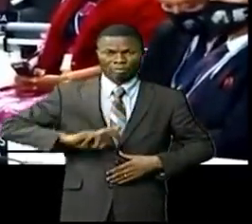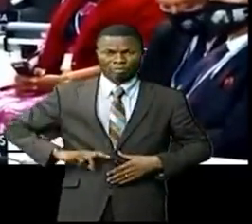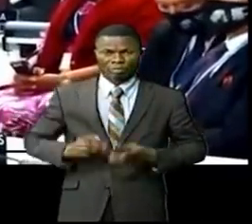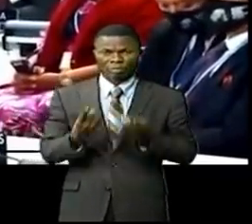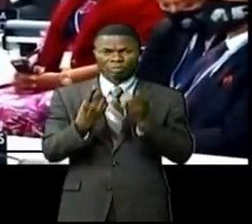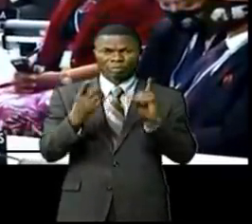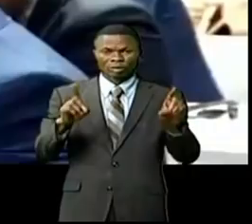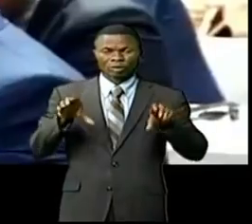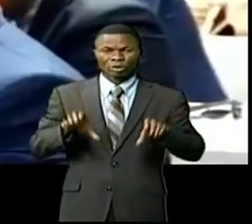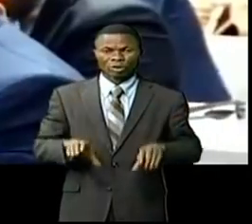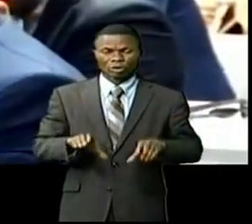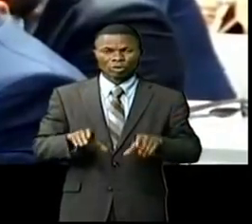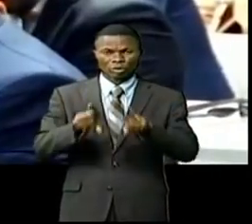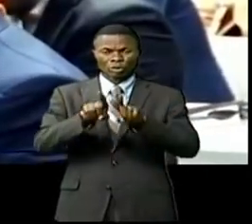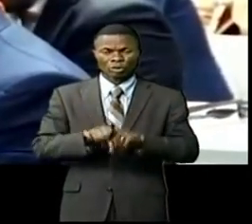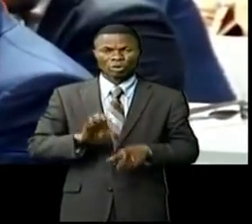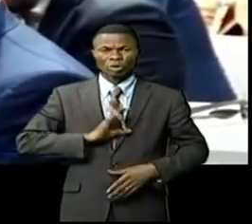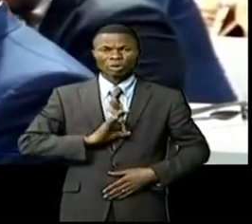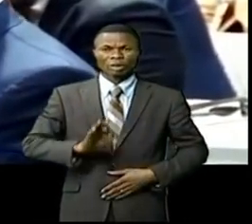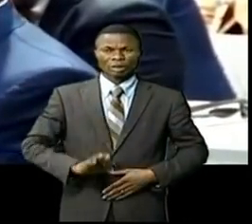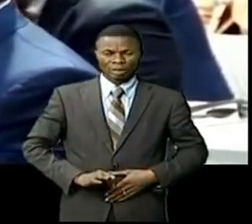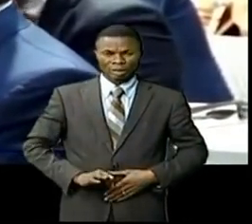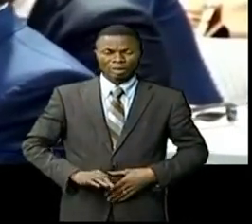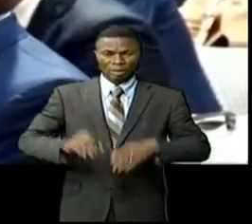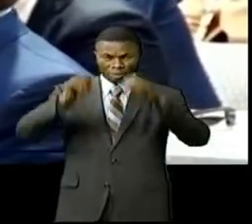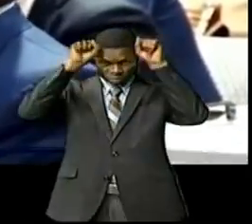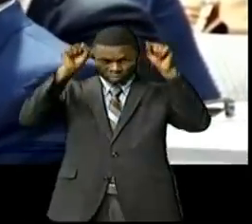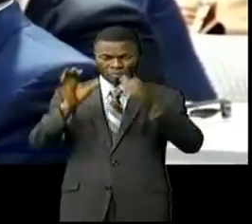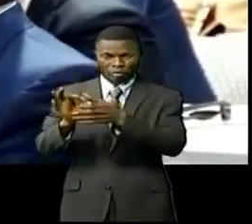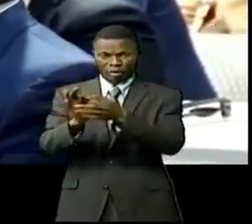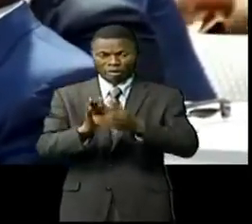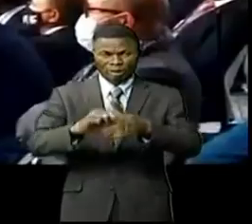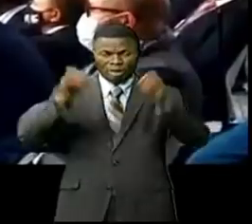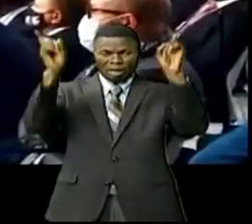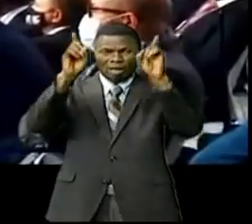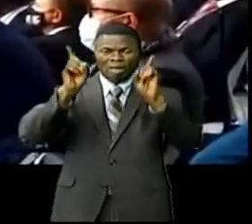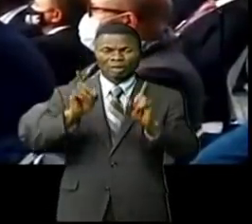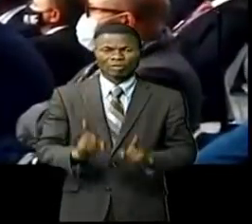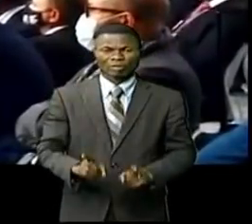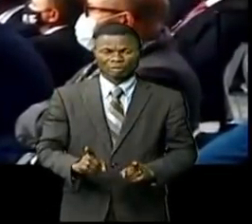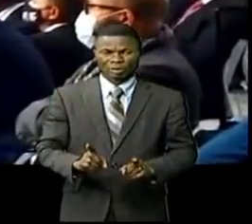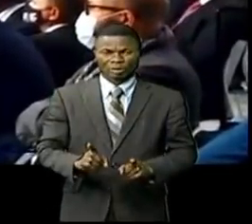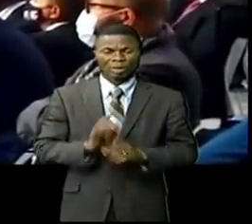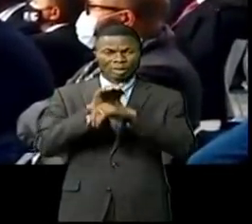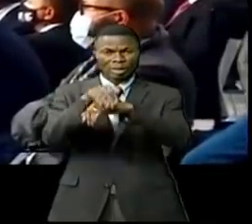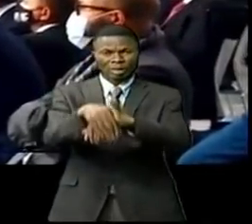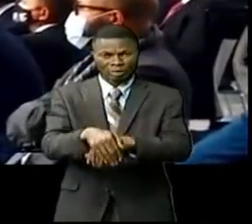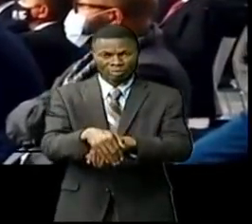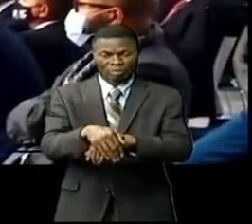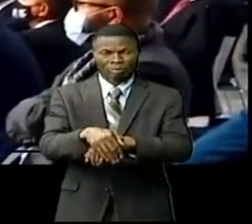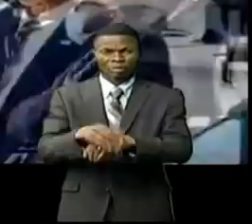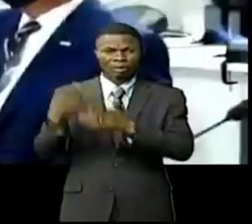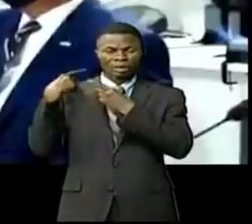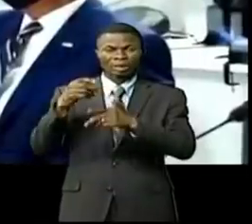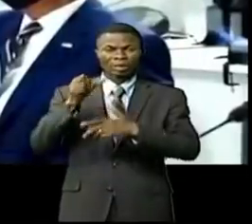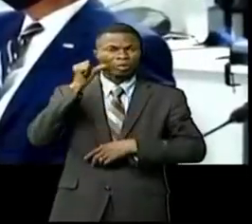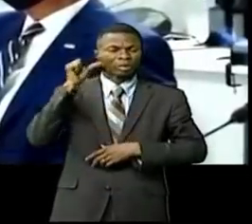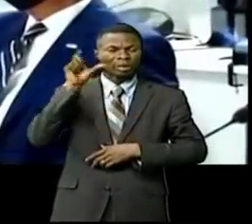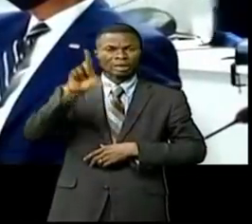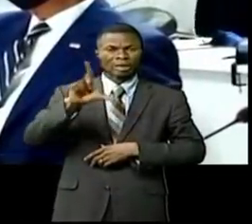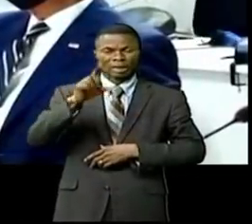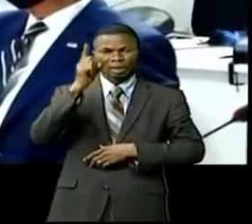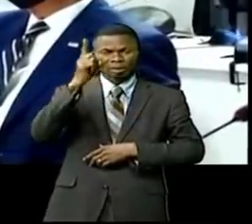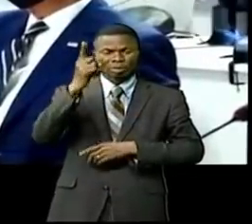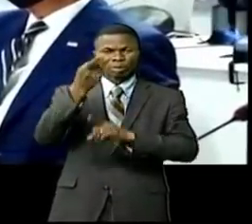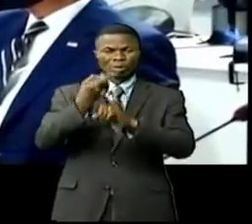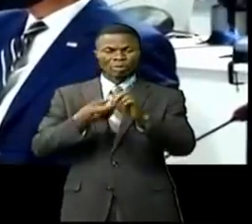Congo, Félix-Antoine Tshisekedi Tshilombo, président en exercice de l'Union africaine, participe depuis ce lundi 1er novembre à